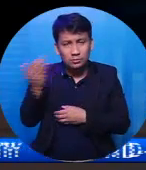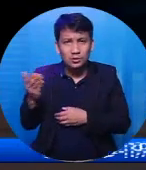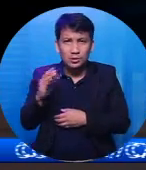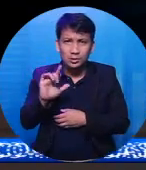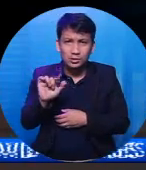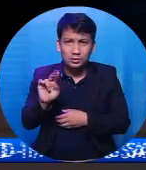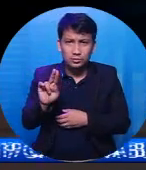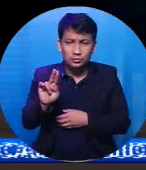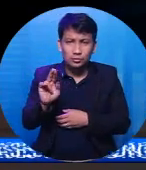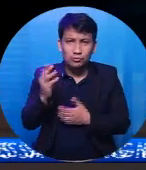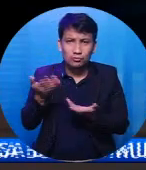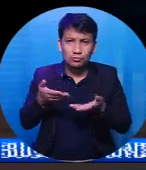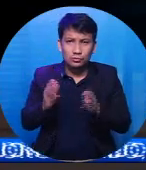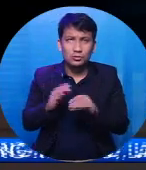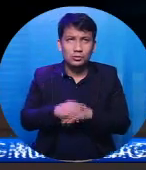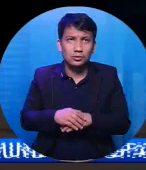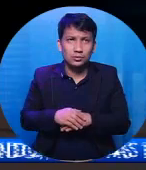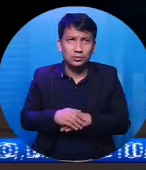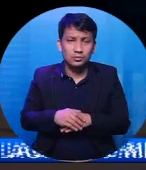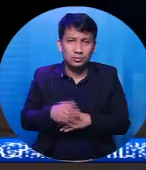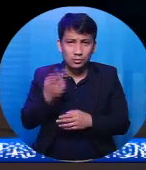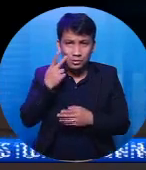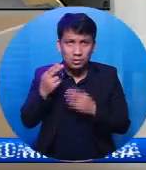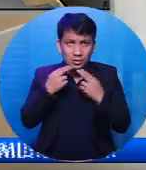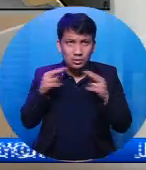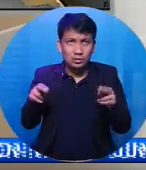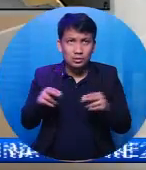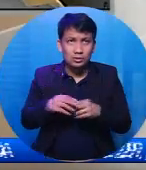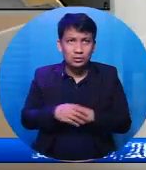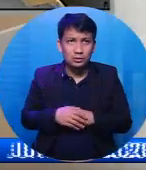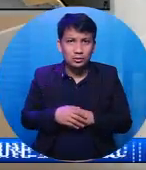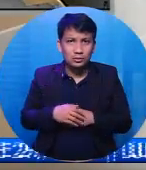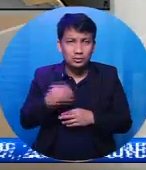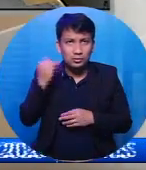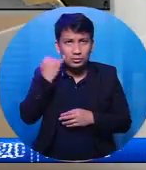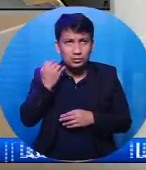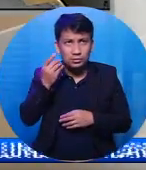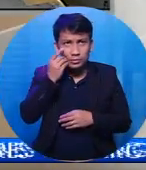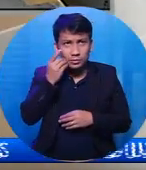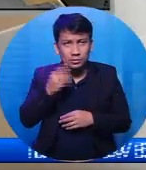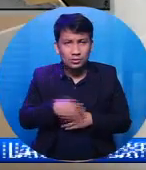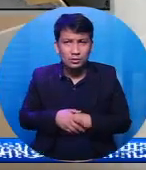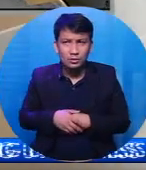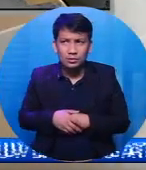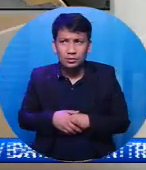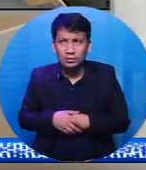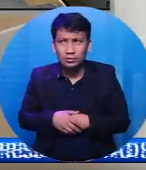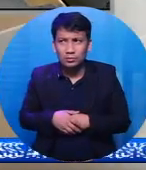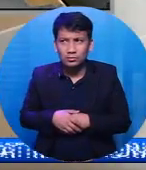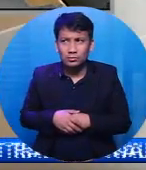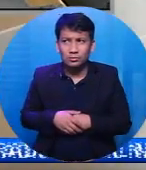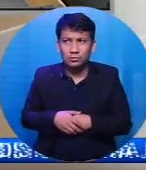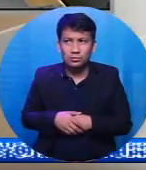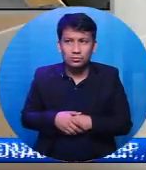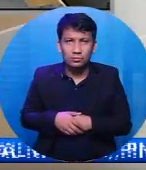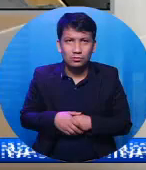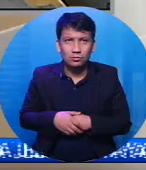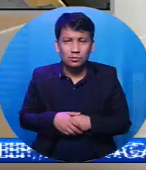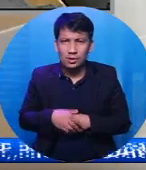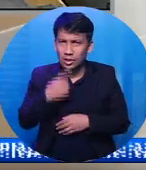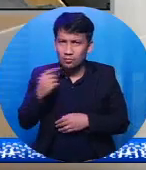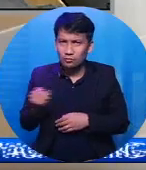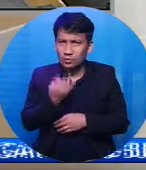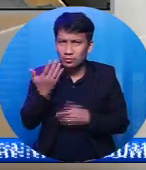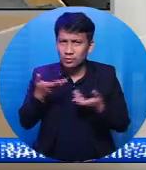lokal na pamahalaan. Kaya makibalita tayo kay Jenny Dongon. Jenny, bakit ba nagsiuwi yung